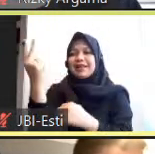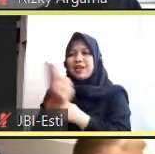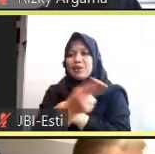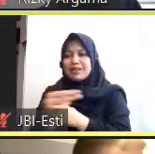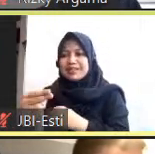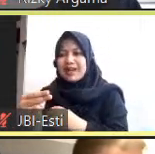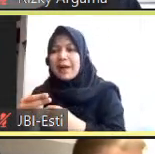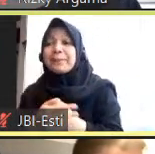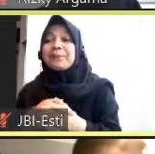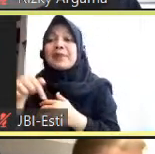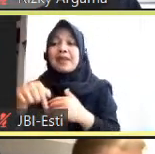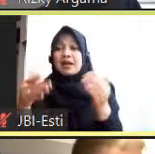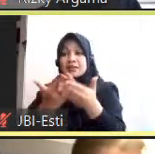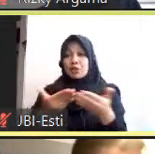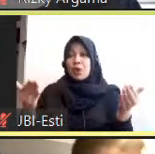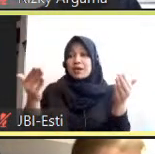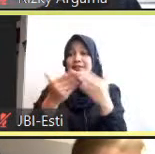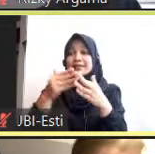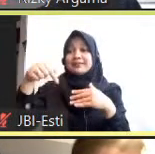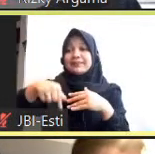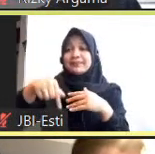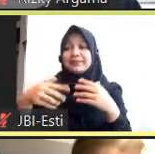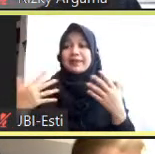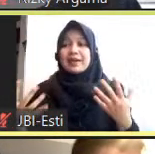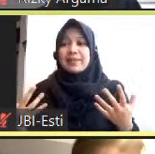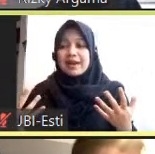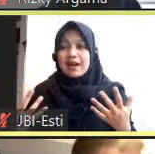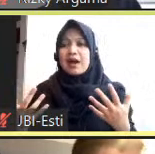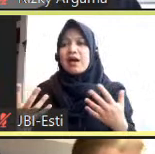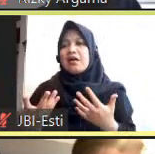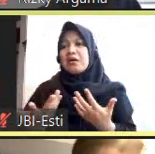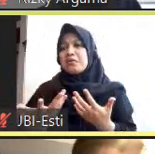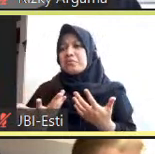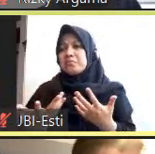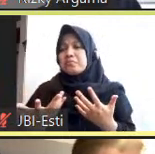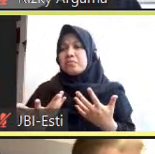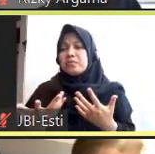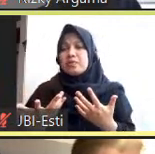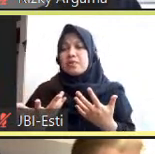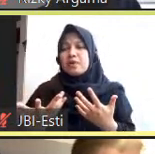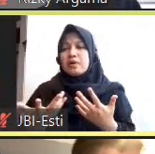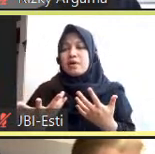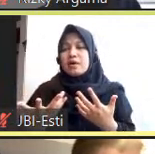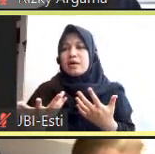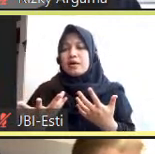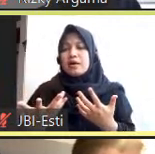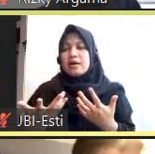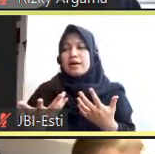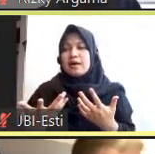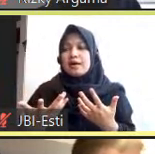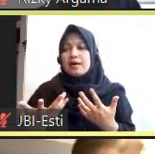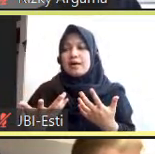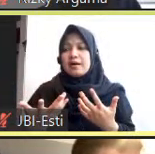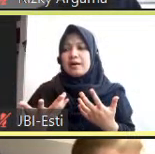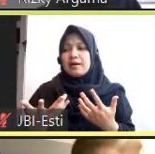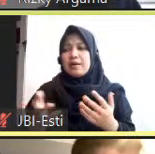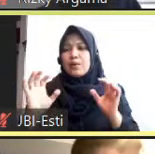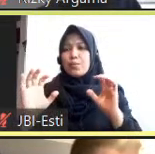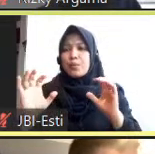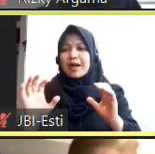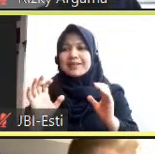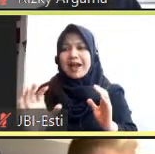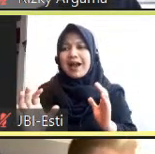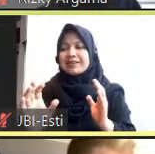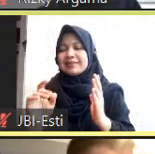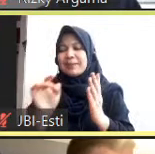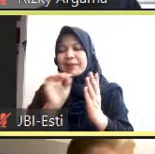ada banyak sekali baik indeks ataupun studi-studi ataupun tulisan-tulisan yang menganalisis tentang